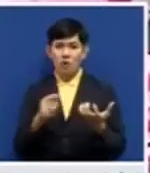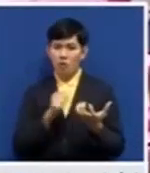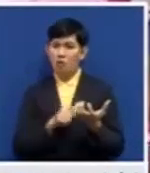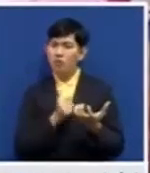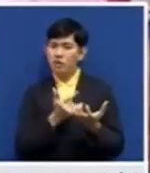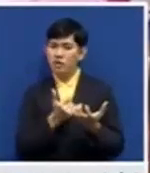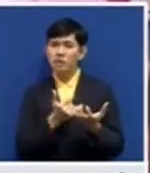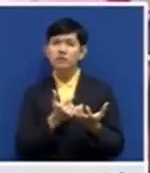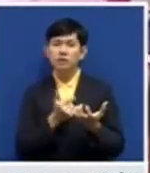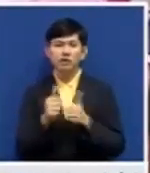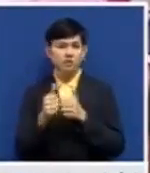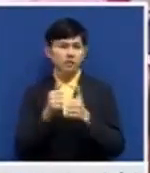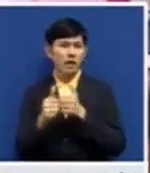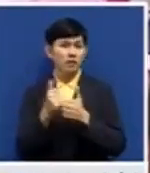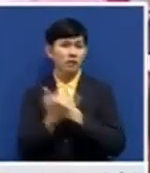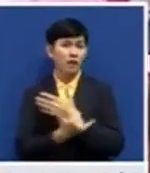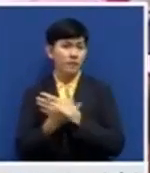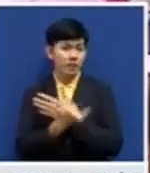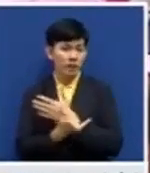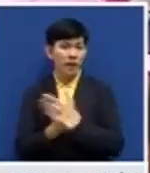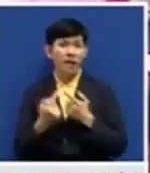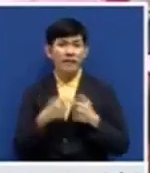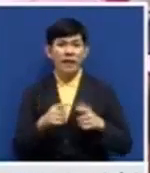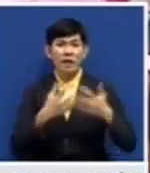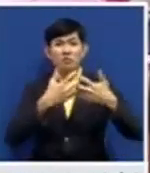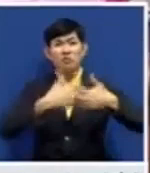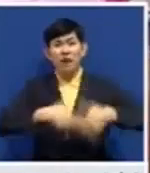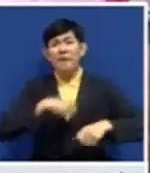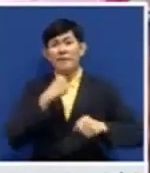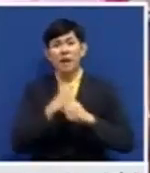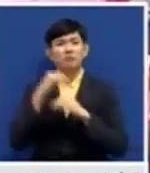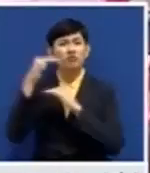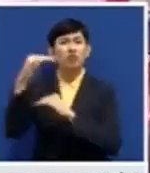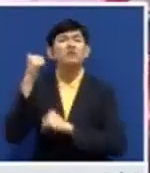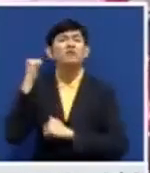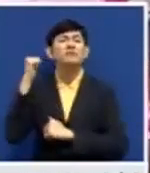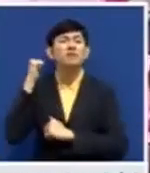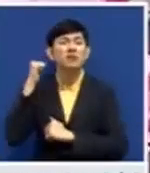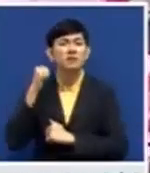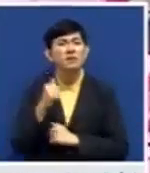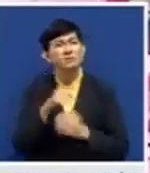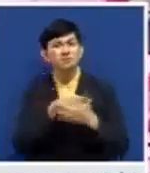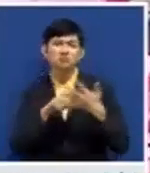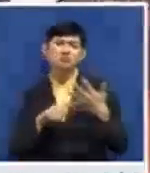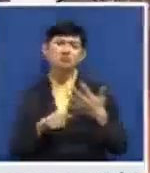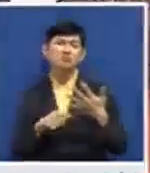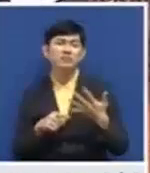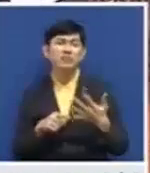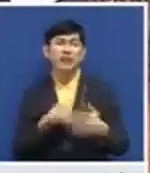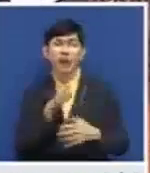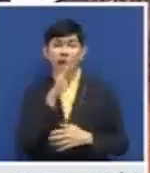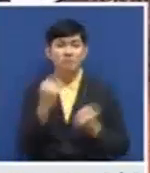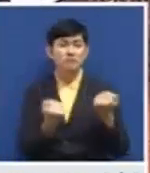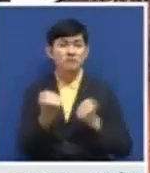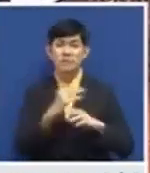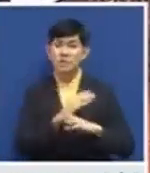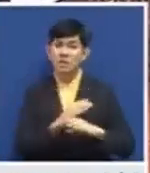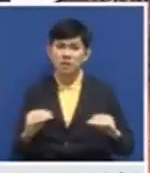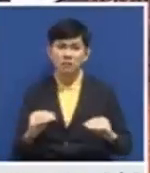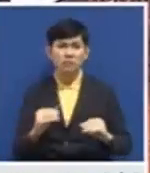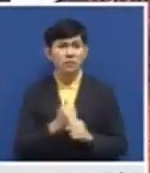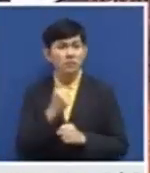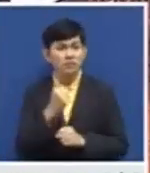ได้ฉะนั้นถ้าคุณมีแต่อุตสาหกรรมเดิม 4-5 ตัวเนี่ยยานยนต์ทั้งประเทศอย่างเงี้ยไปได้หรือมันไม่